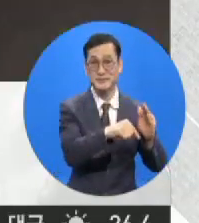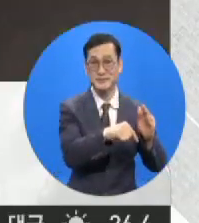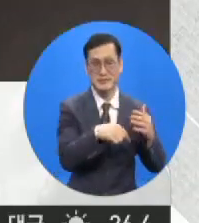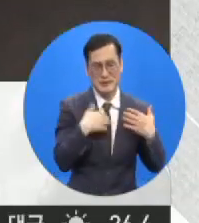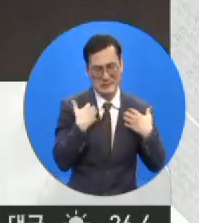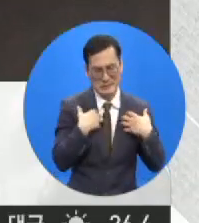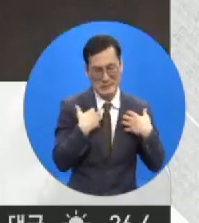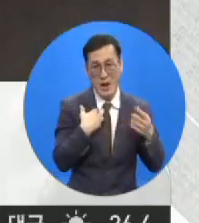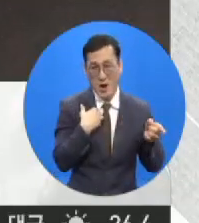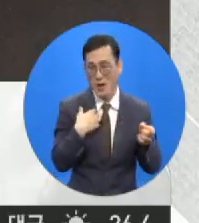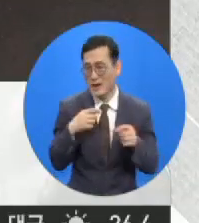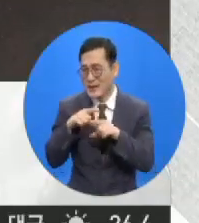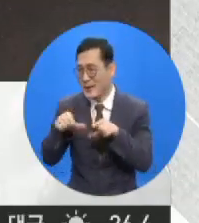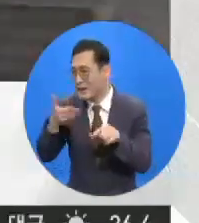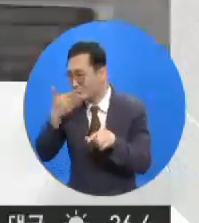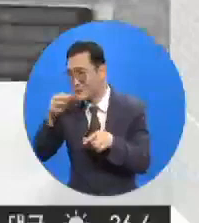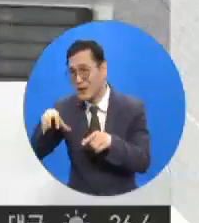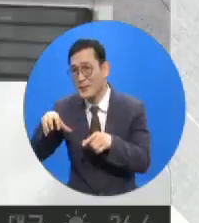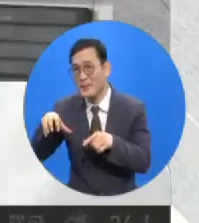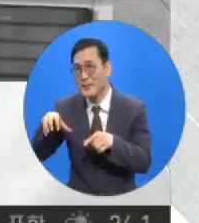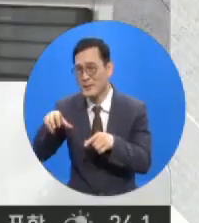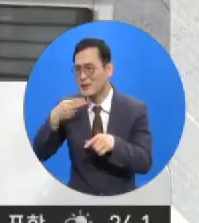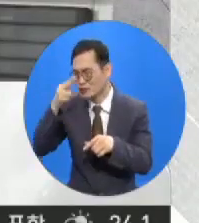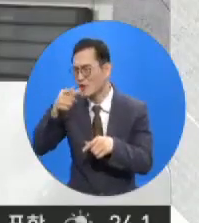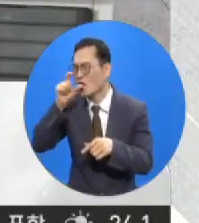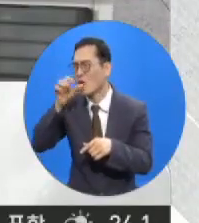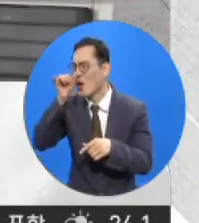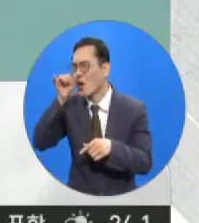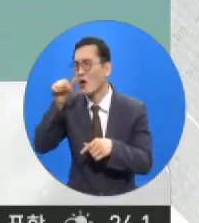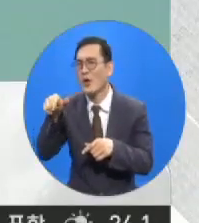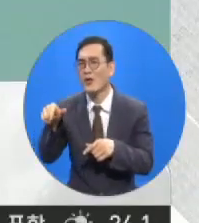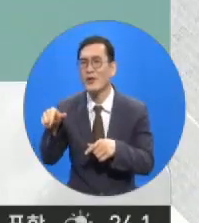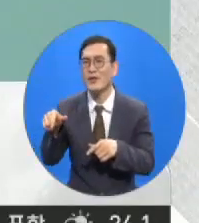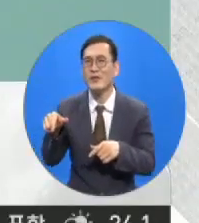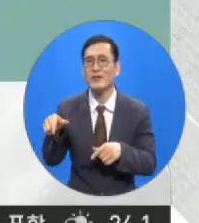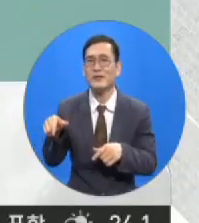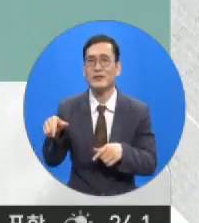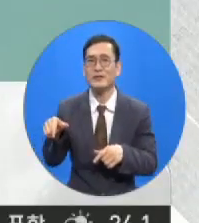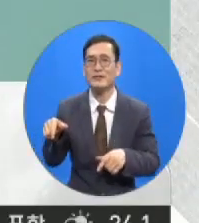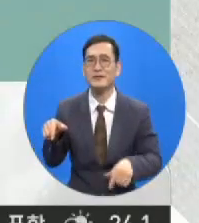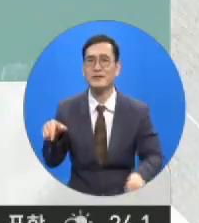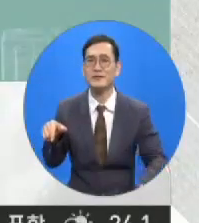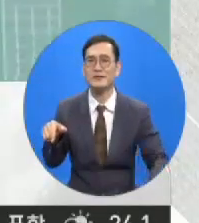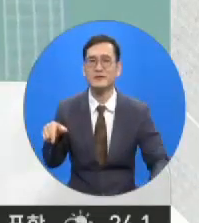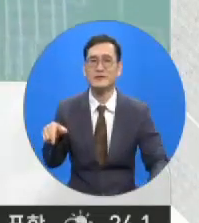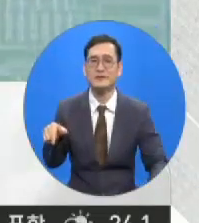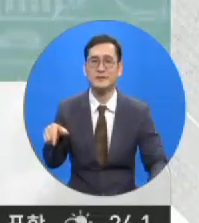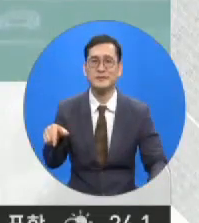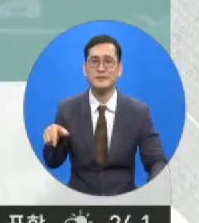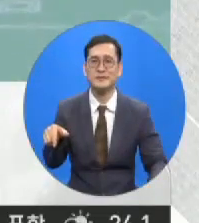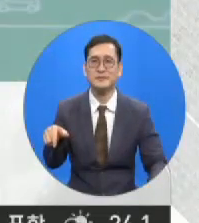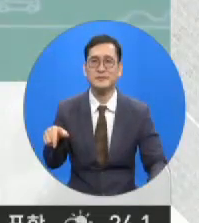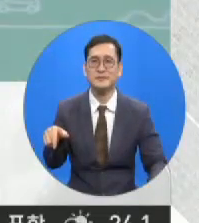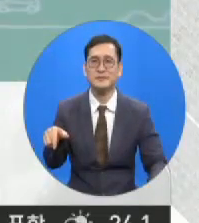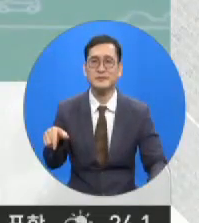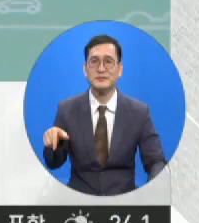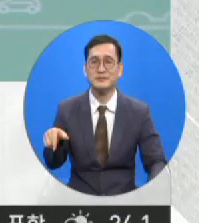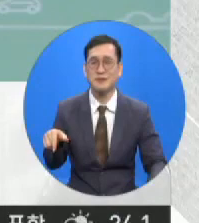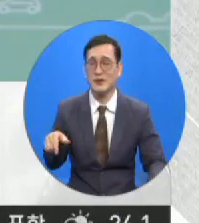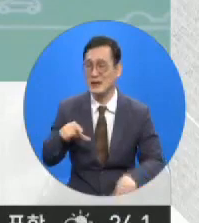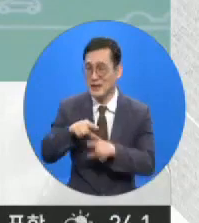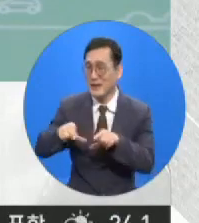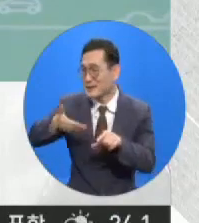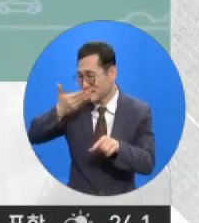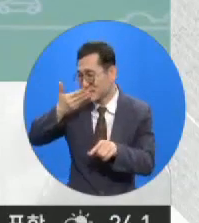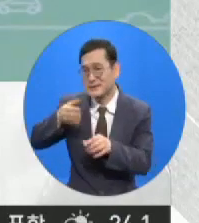일반 음식점에서도 역시 술을 마시기는 합니다만 그것은 어쨌든 핵심적으로는 그게 음식점입니다.